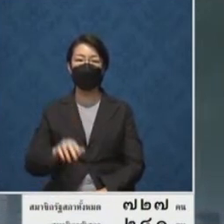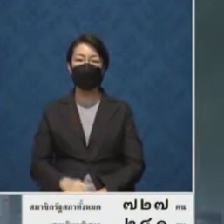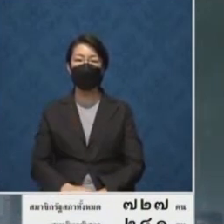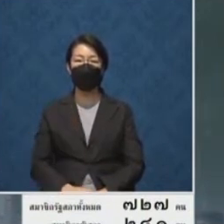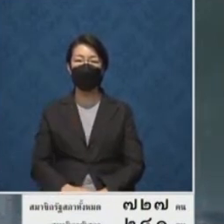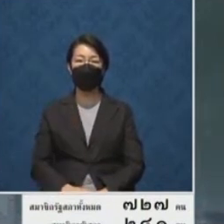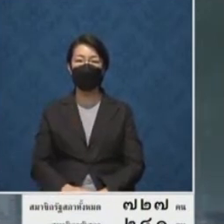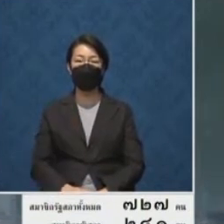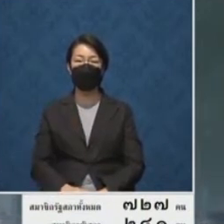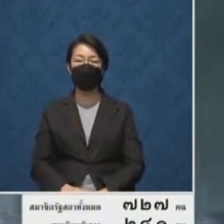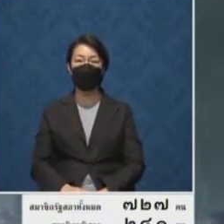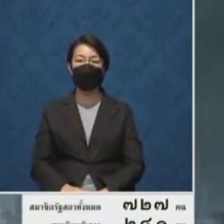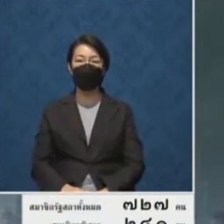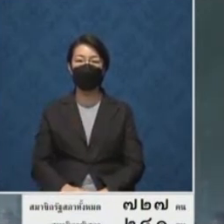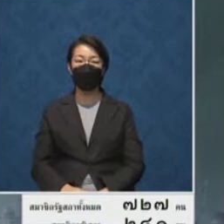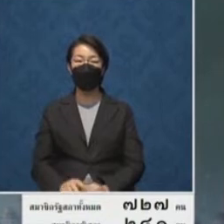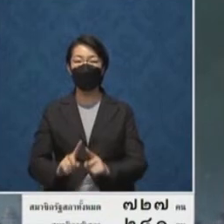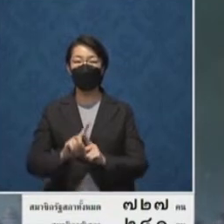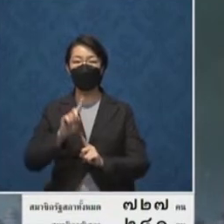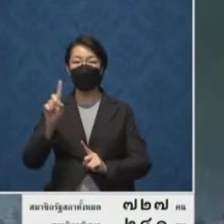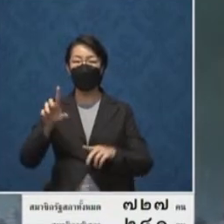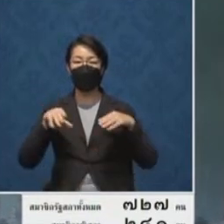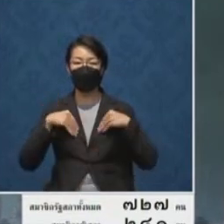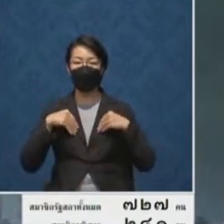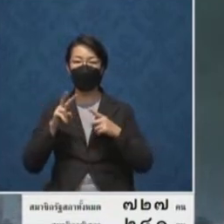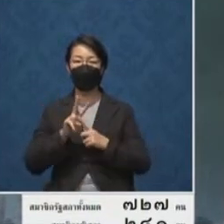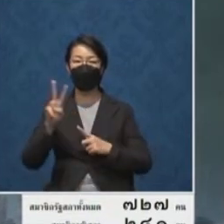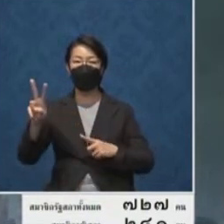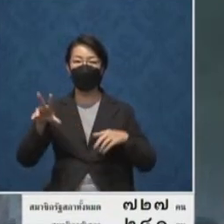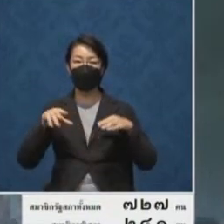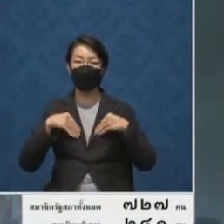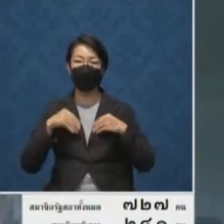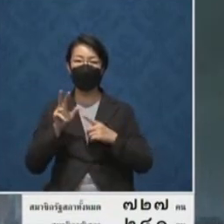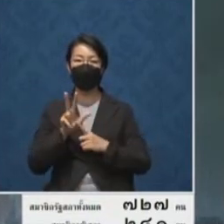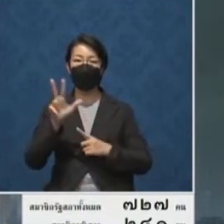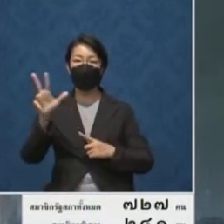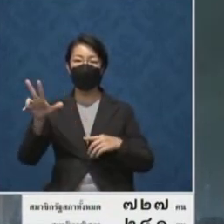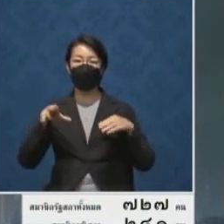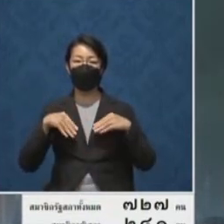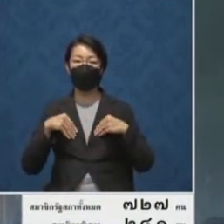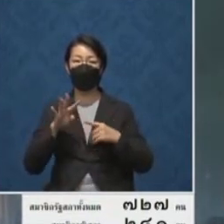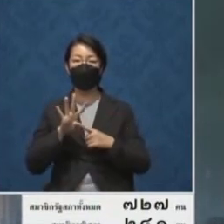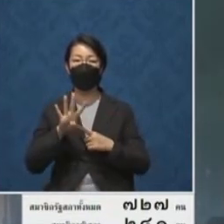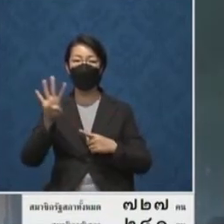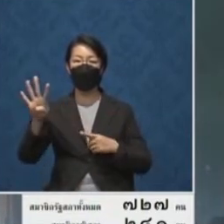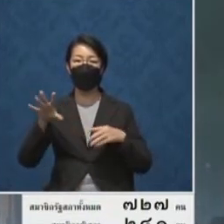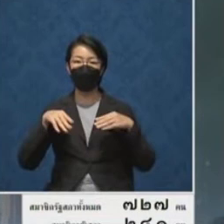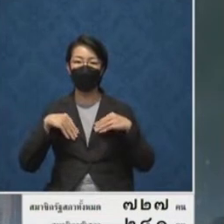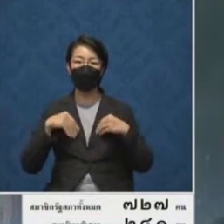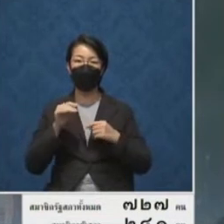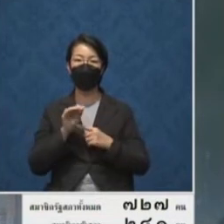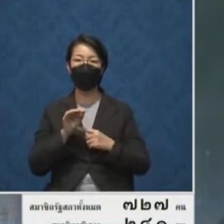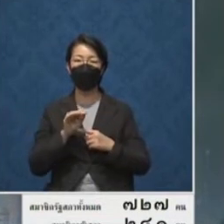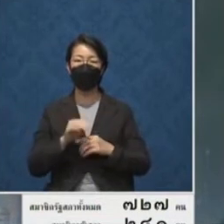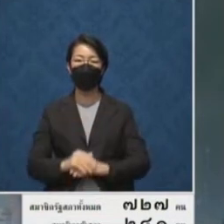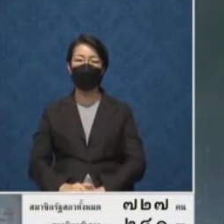543นายสมคิดเชื้อคง 1รับหลักการ2รับหลักการ3รับหลักการ4